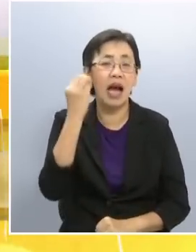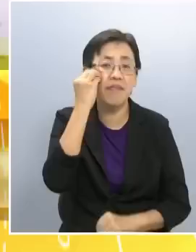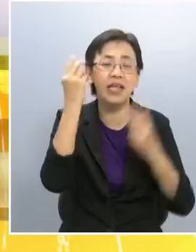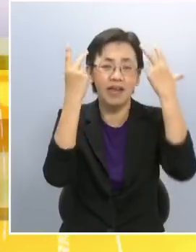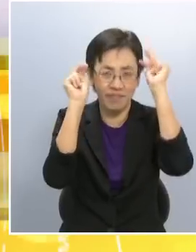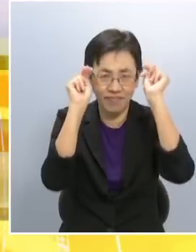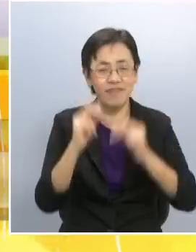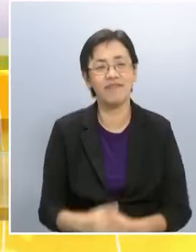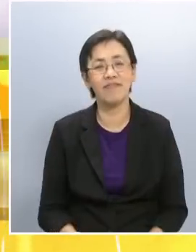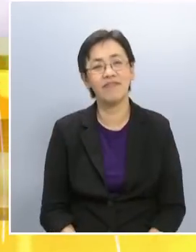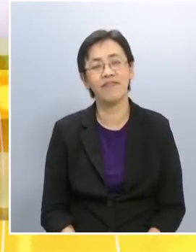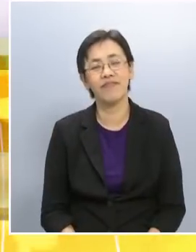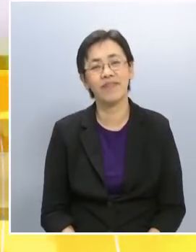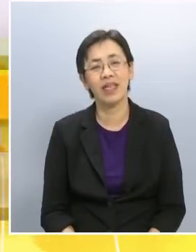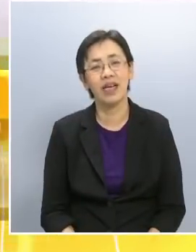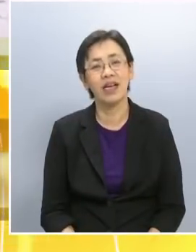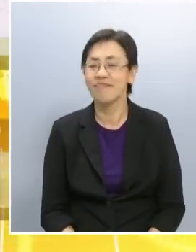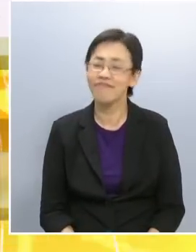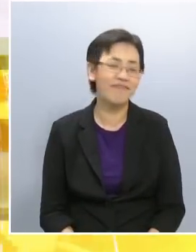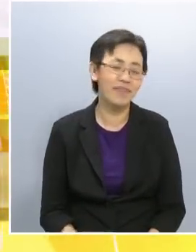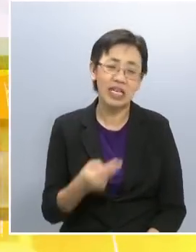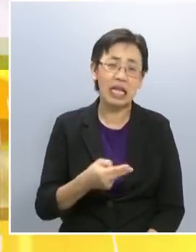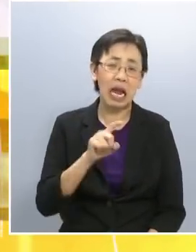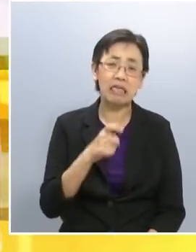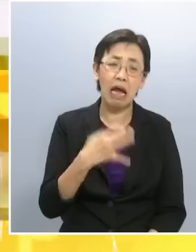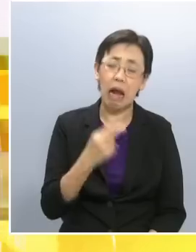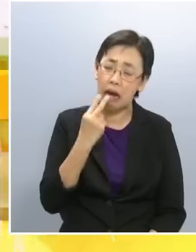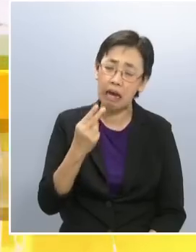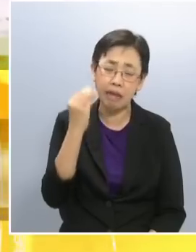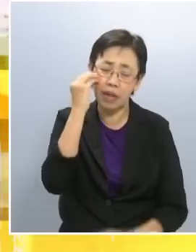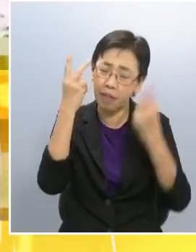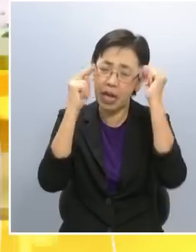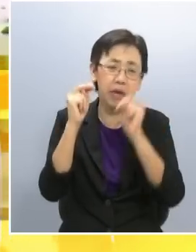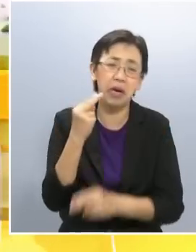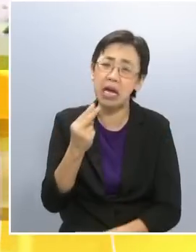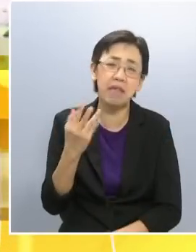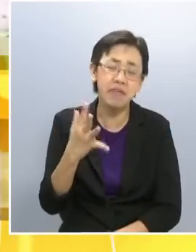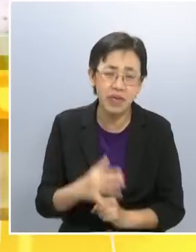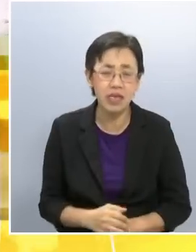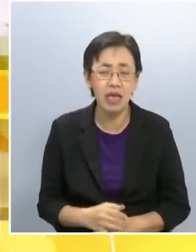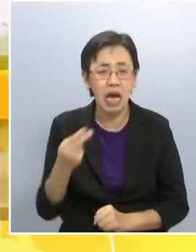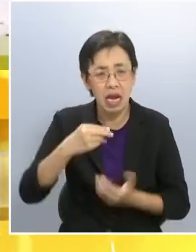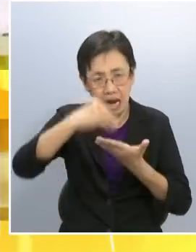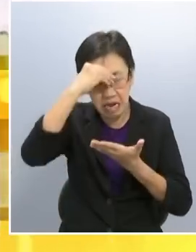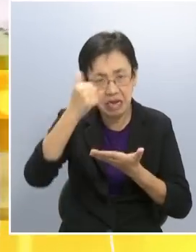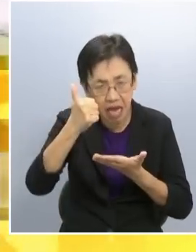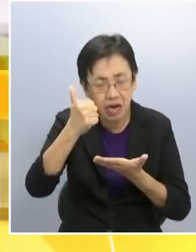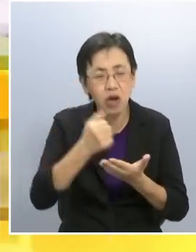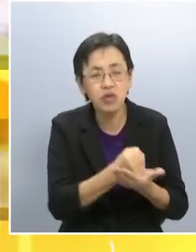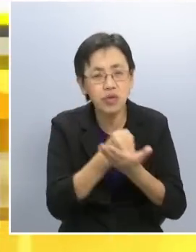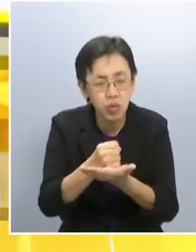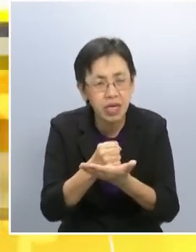กแต่เขาก็ไม่ได้เห็นคุณพิธาเป็นนายก น้องเรียนเก่งค่ะชอบช่วยเหลือคนอื่นแล้วก็เป็นคนเรียบร้อยไม่ค่อยพู